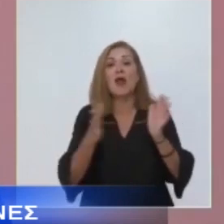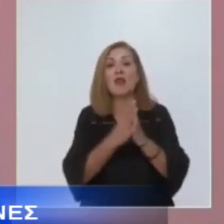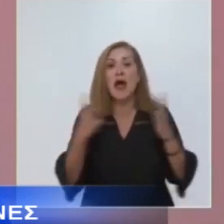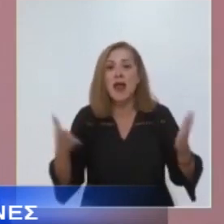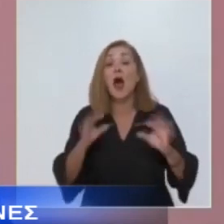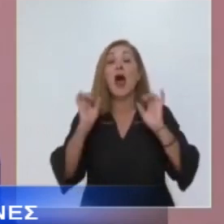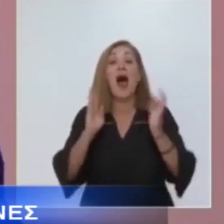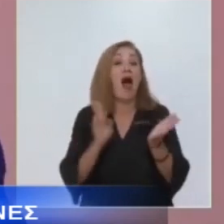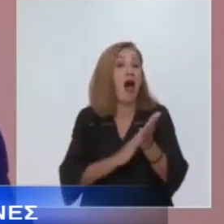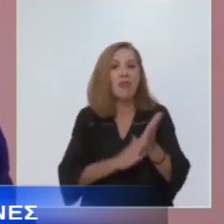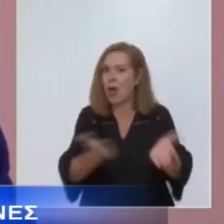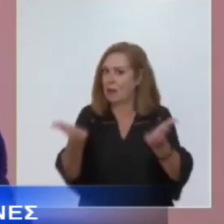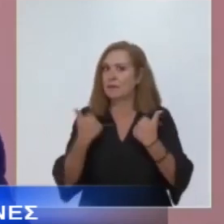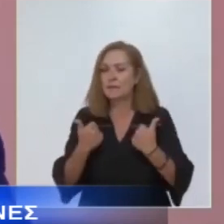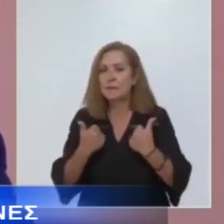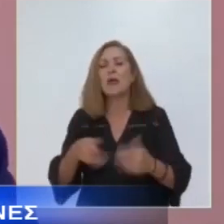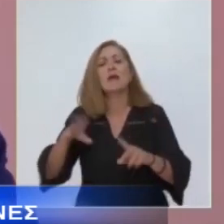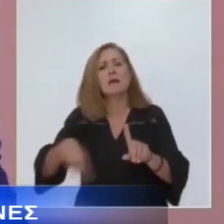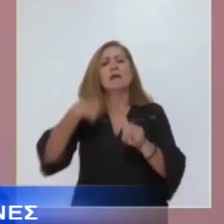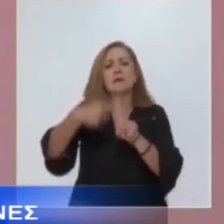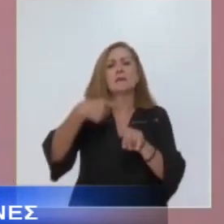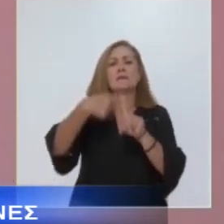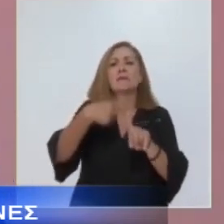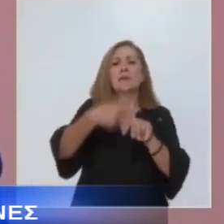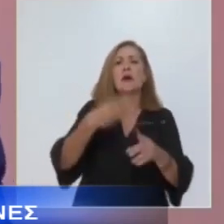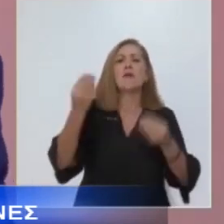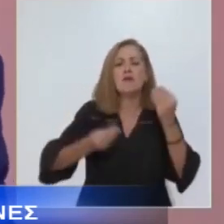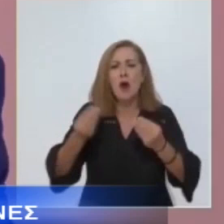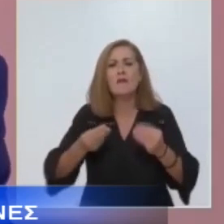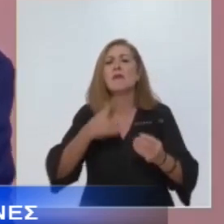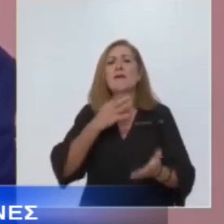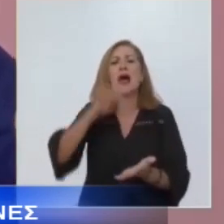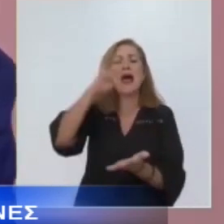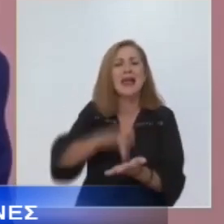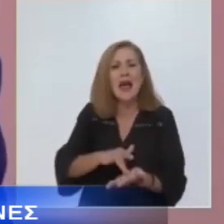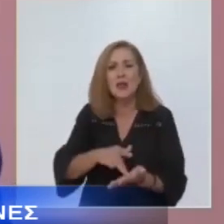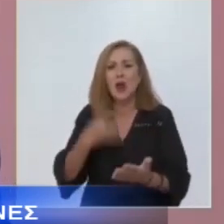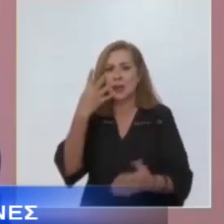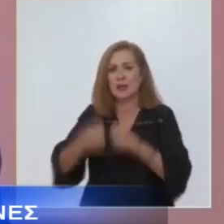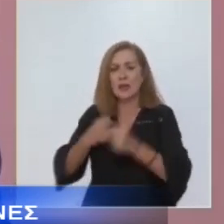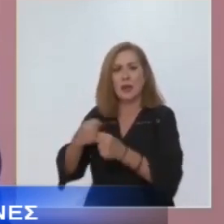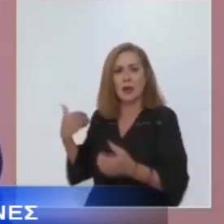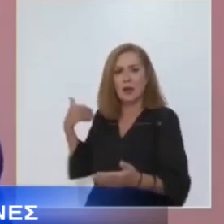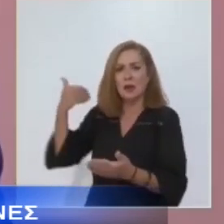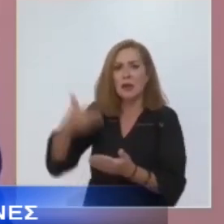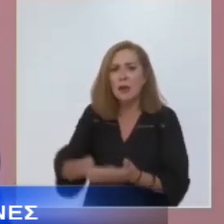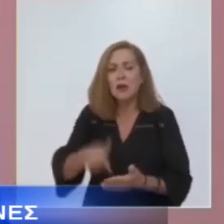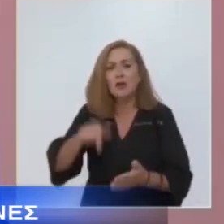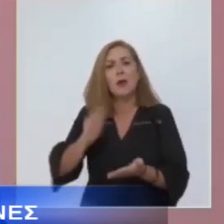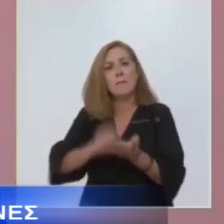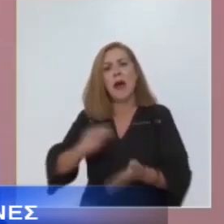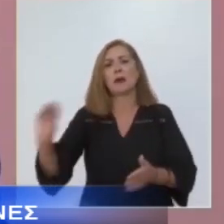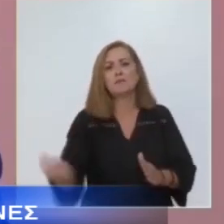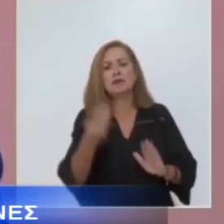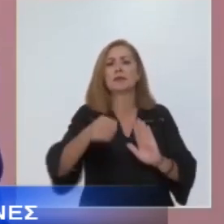αδειοδότηση. Και προσθέστε σε αυτά τα προβλήματα την ακύρωση του εμπορευματικού κέντρου εδώ και 4 χρόνια. Που λες και είμαστε στη χώρα των λοδοφάγων, το επαναφέρει τώρα στην